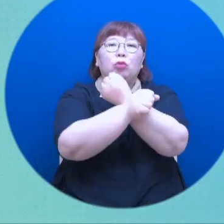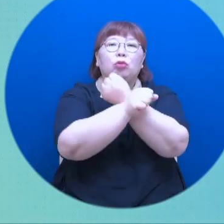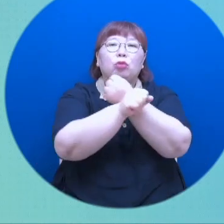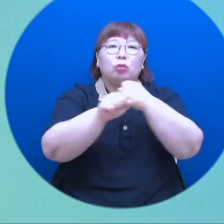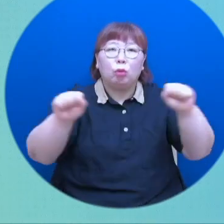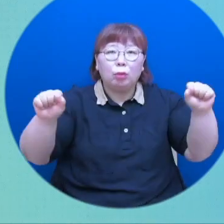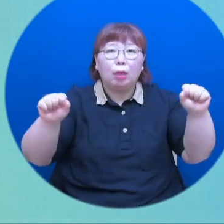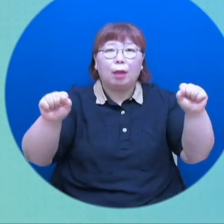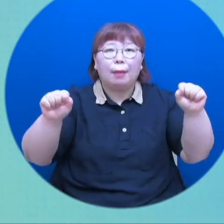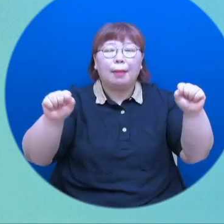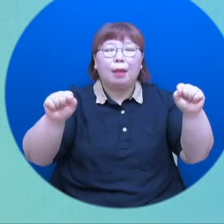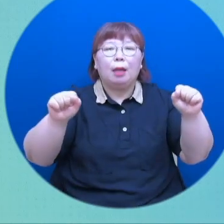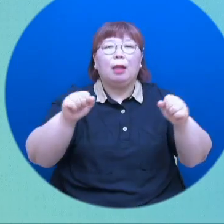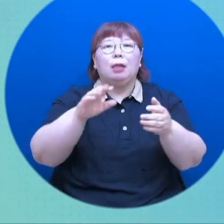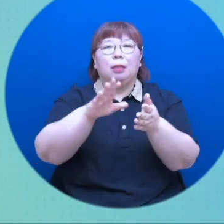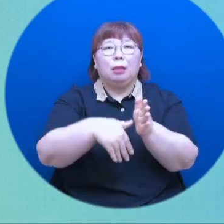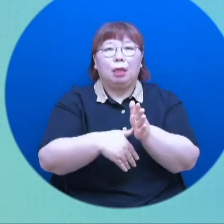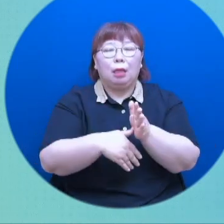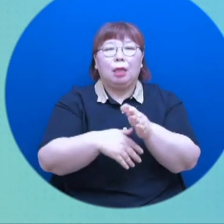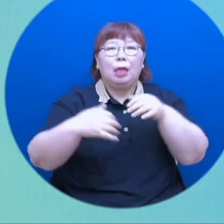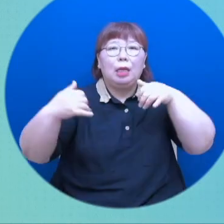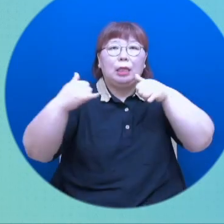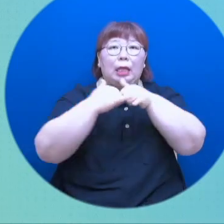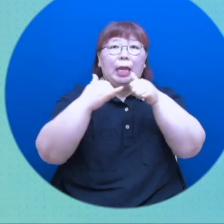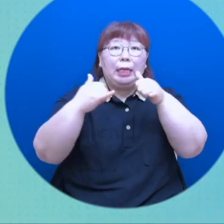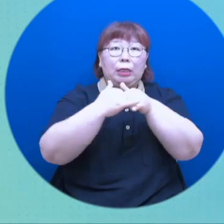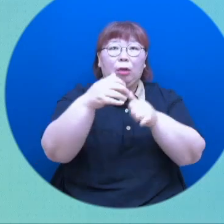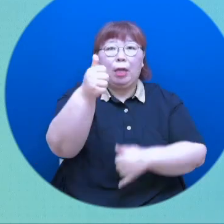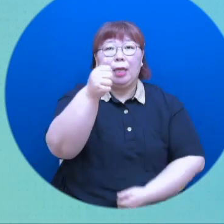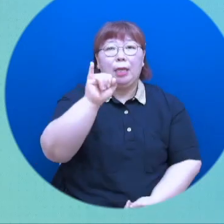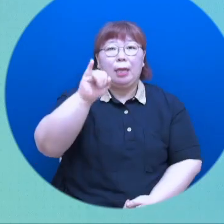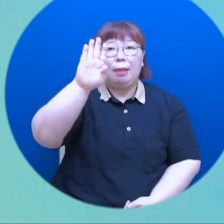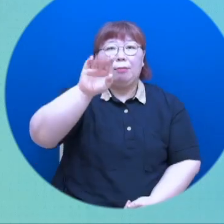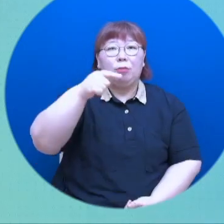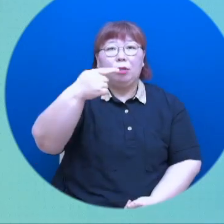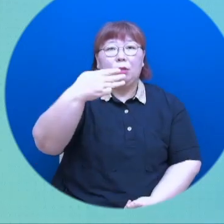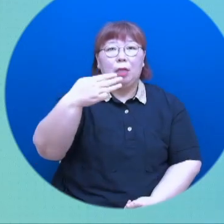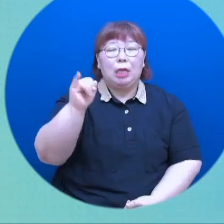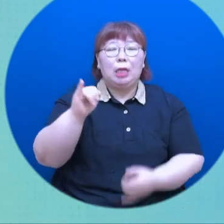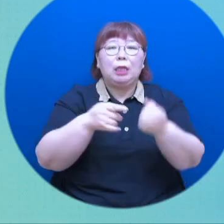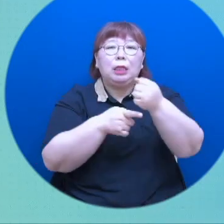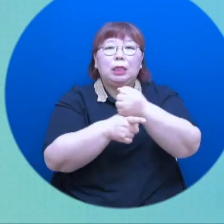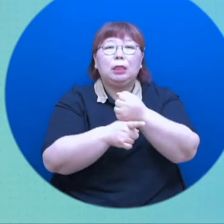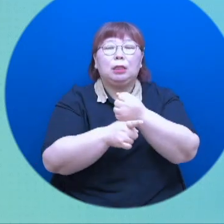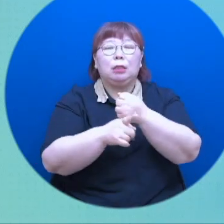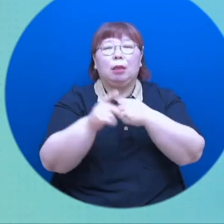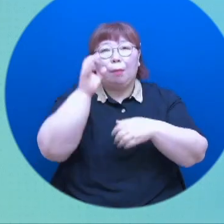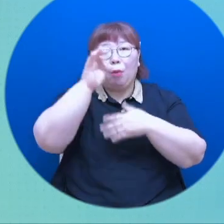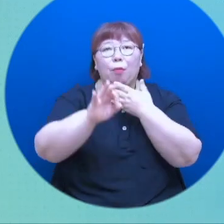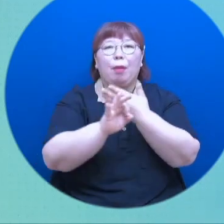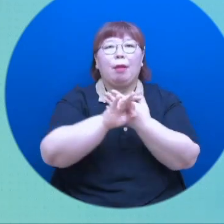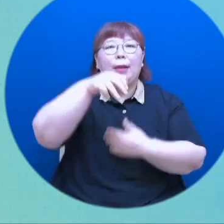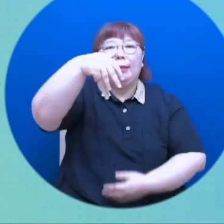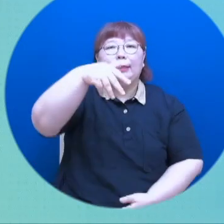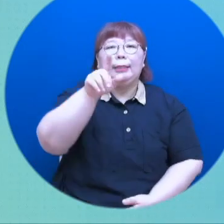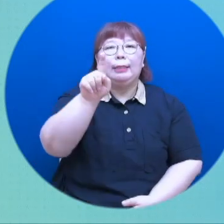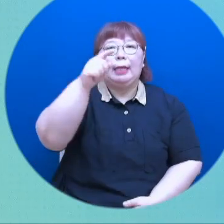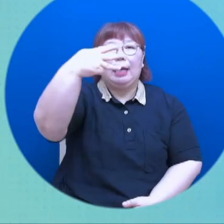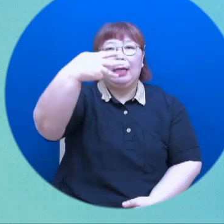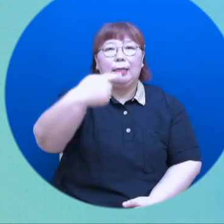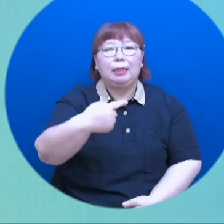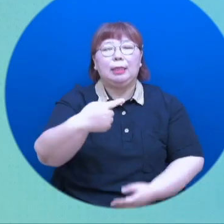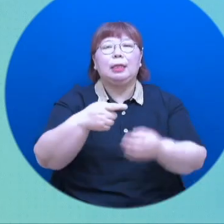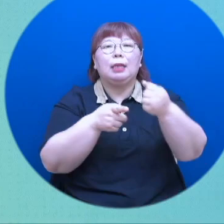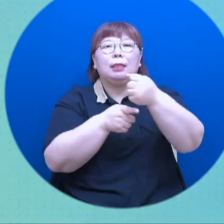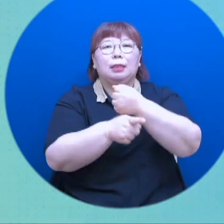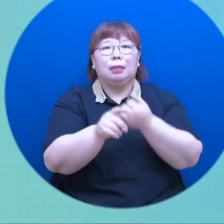속량한다라고 할 때 그 대적의 히브리어 단어를 보니까 차르라는 단어를 써요.